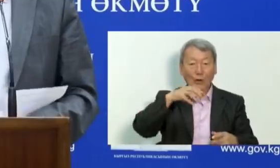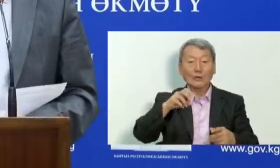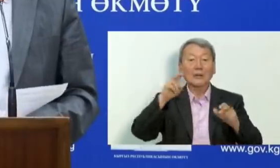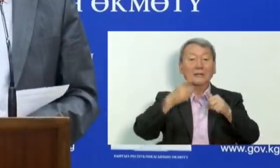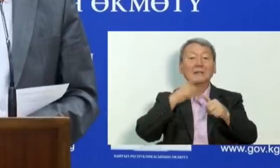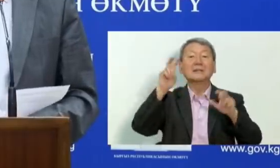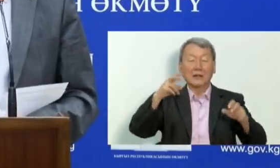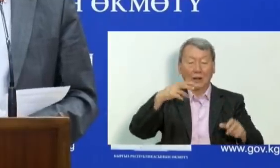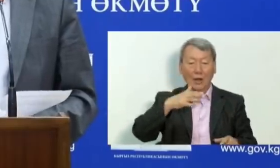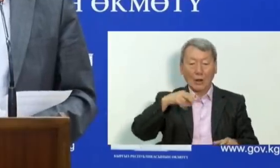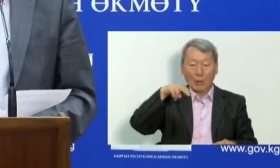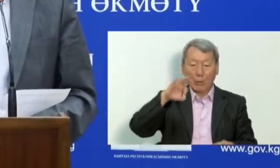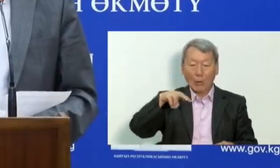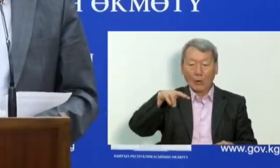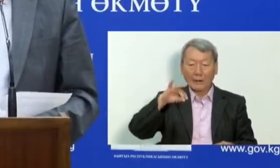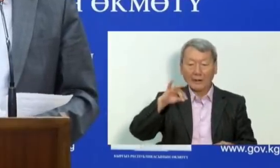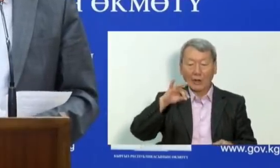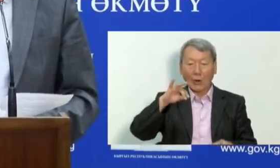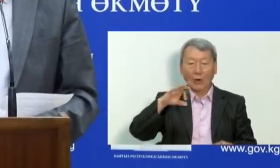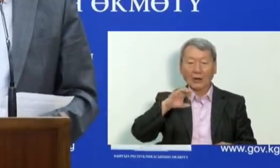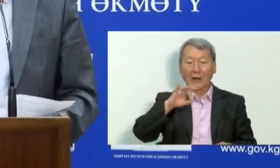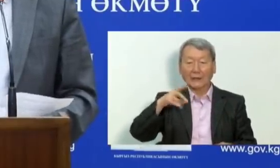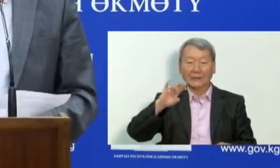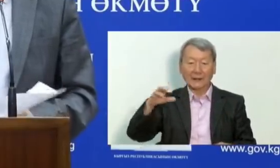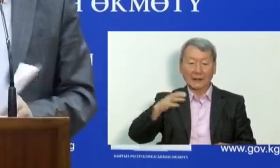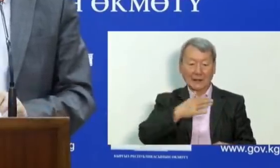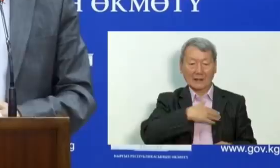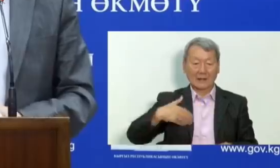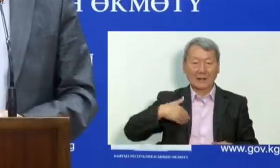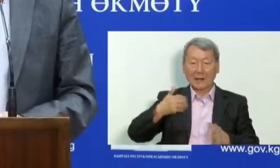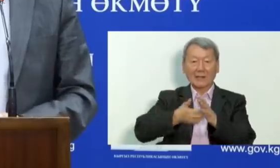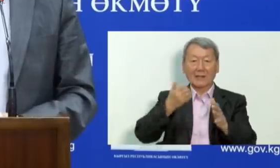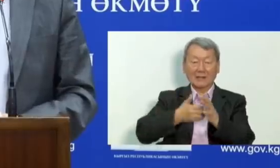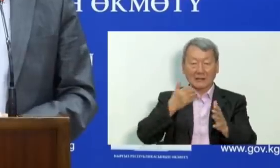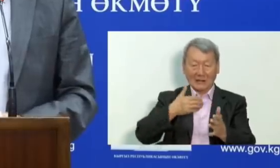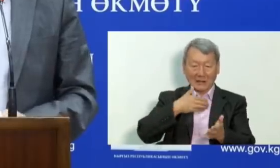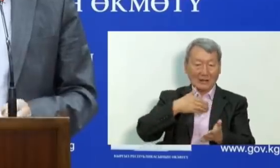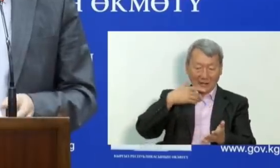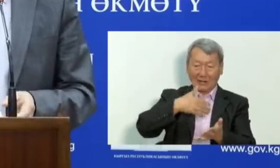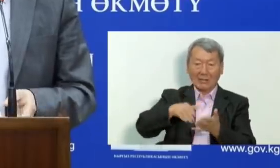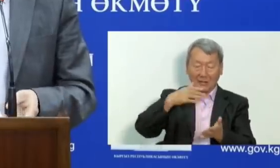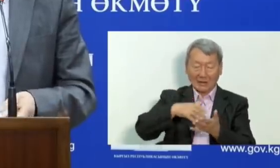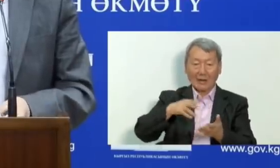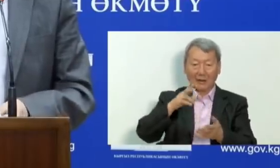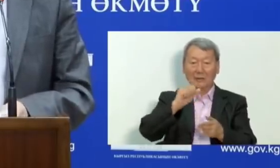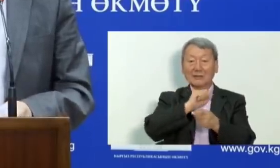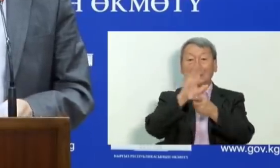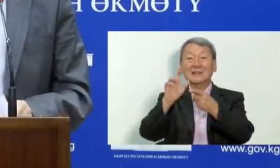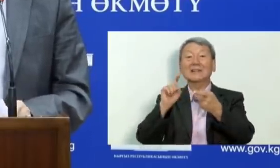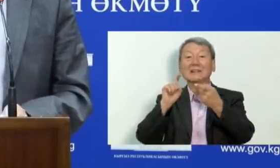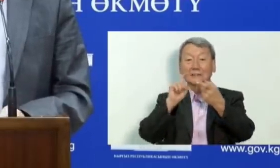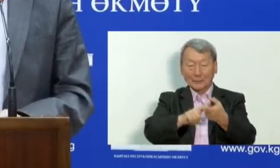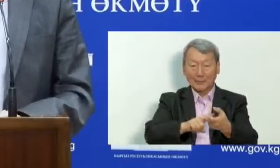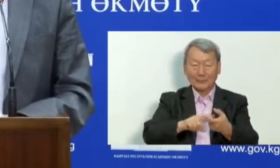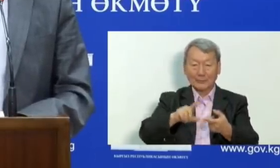полиорганный жанагындай недостаточность деп органдар отказ берип, мына бүгүнкү күндө бул коронавирустук инфекциядан